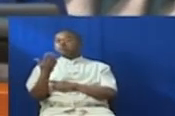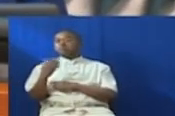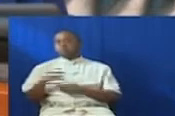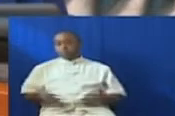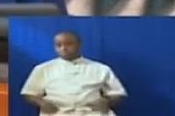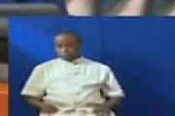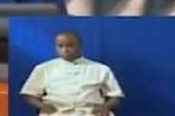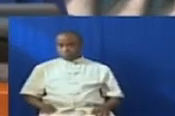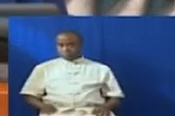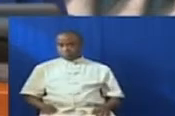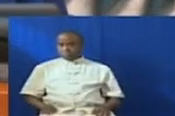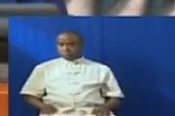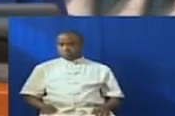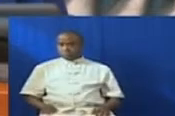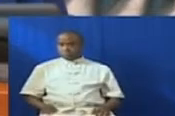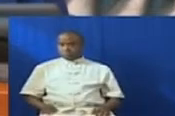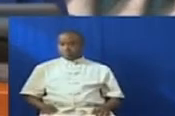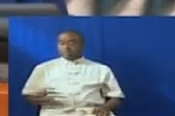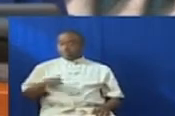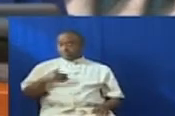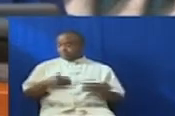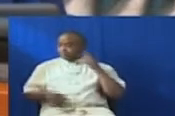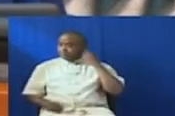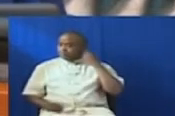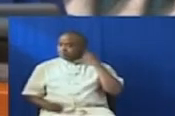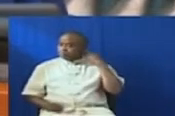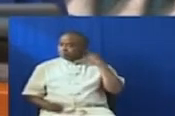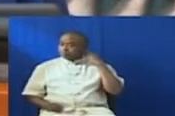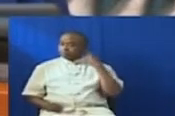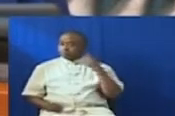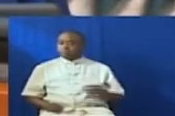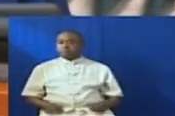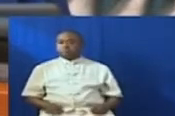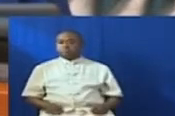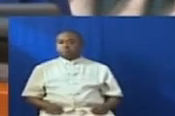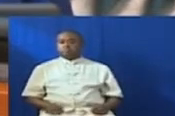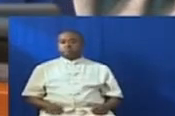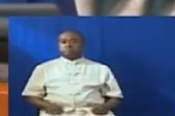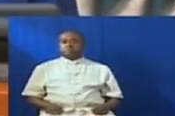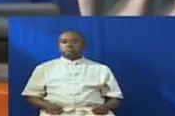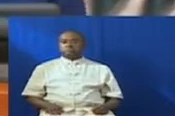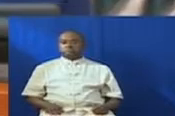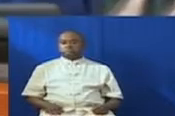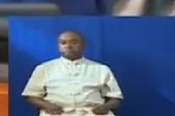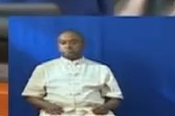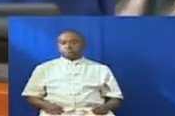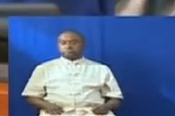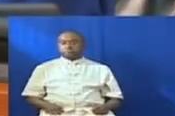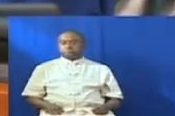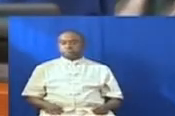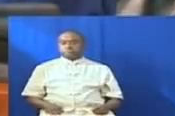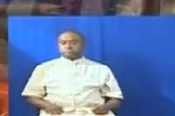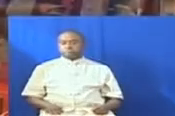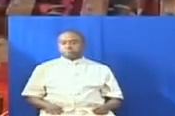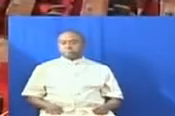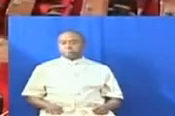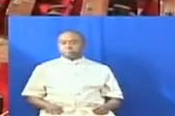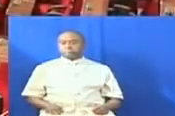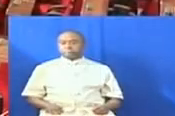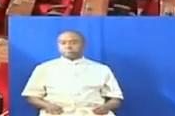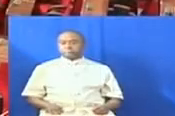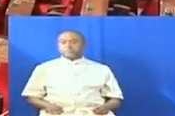Mheshimiwa Jafari Michael dakika 5. Mheshimiwa Dr. Mary Nagu ajiandae dakika 5.